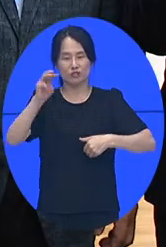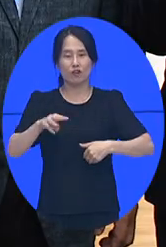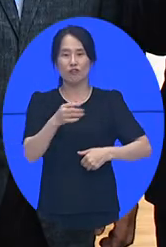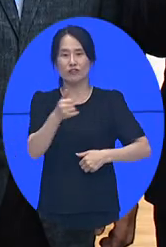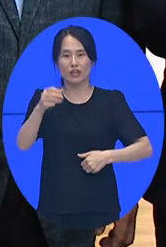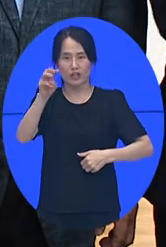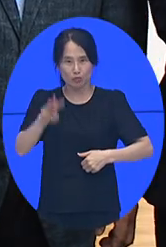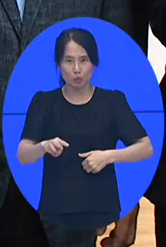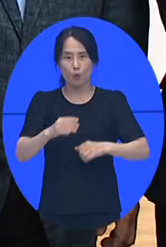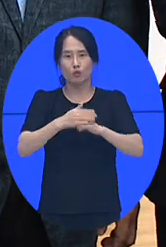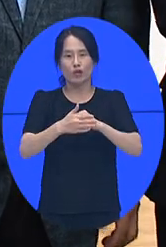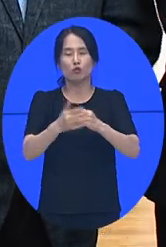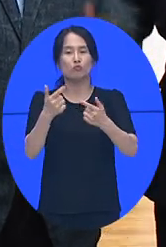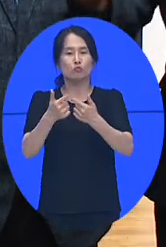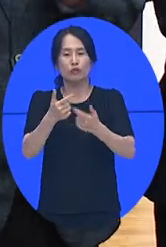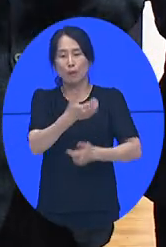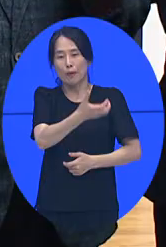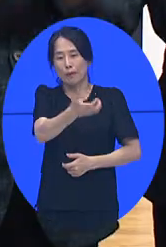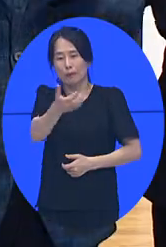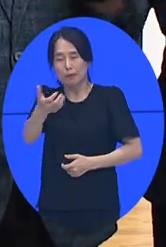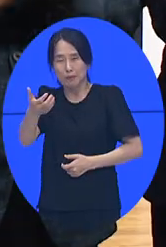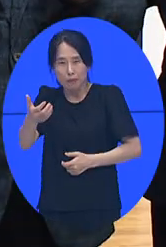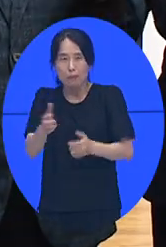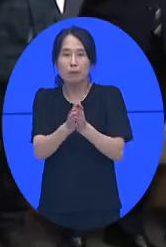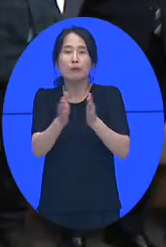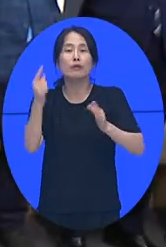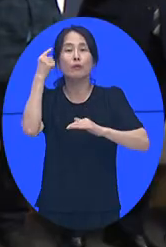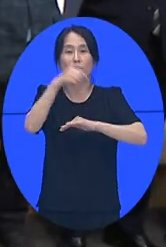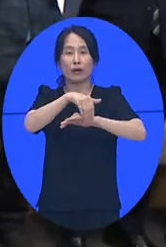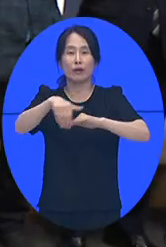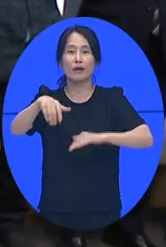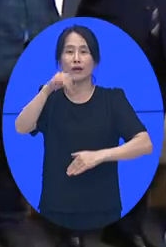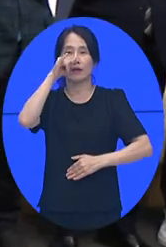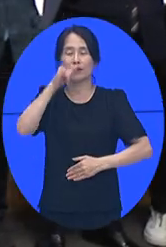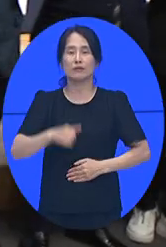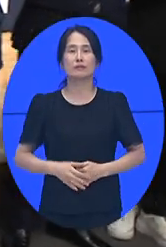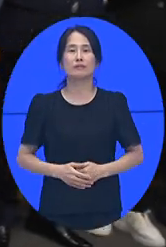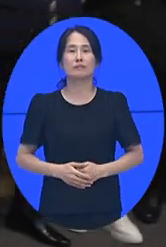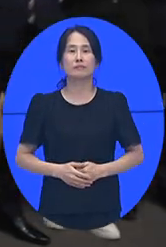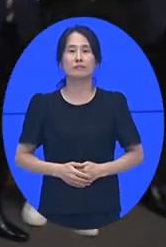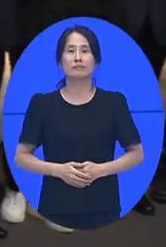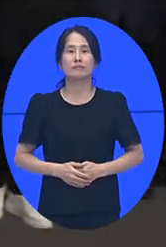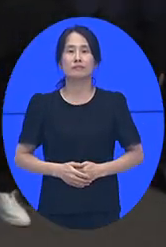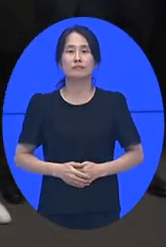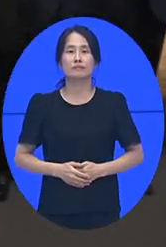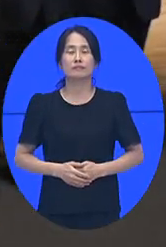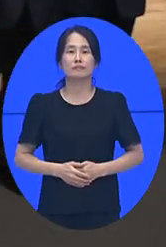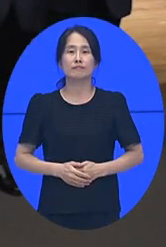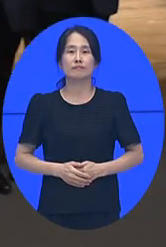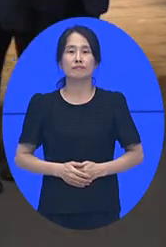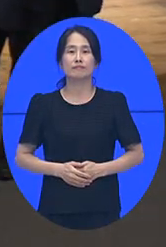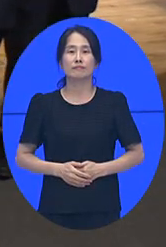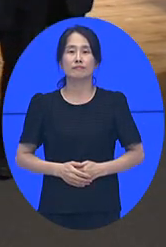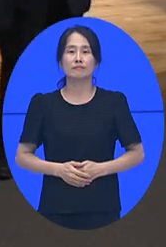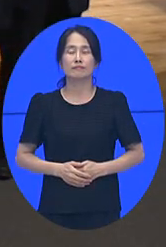춘천과 세종 대구 부산 광주 등 전국을 순위하며 열릴 예정입니다 경기슈 TV 최창순입니다